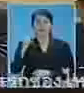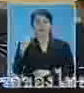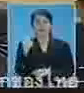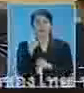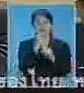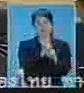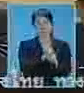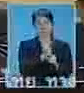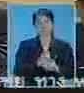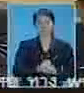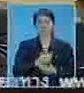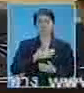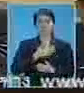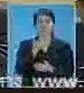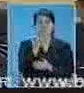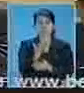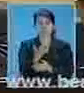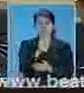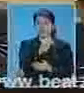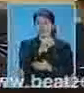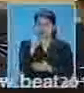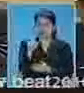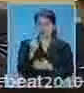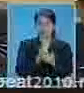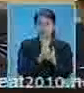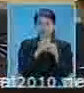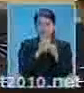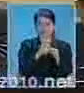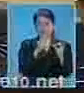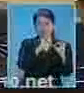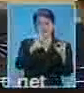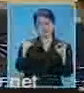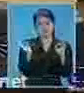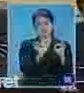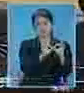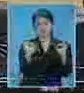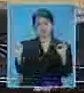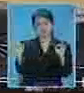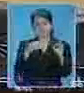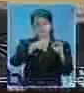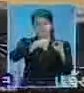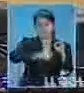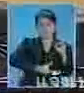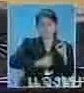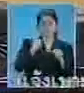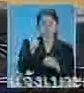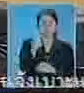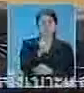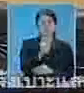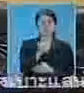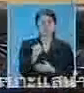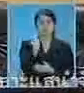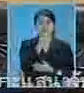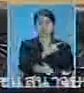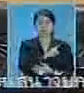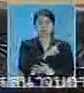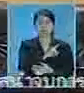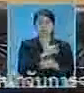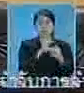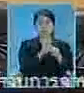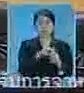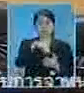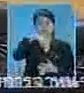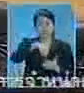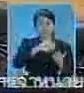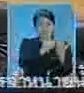ตท่านสมาชิกนิดหนึ่งนะครับว่าในรายละเอียดเนี่ยผู้ที่รับมอบหมายให้ดูแลในเรื่องของกองสลาก